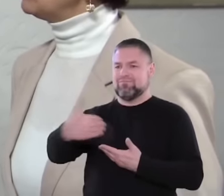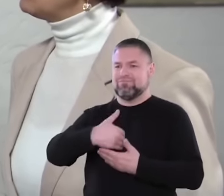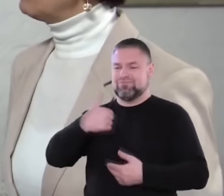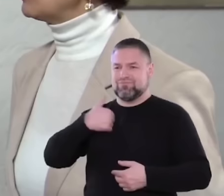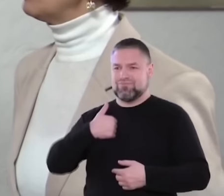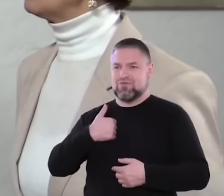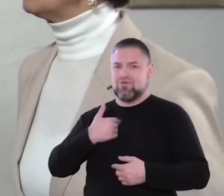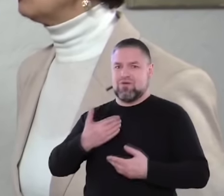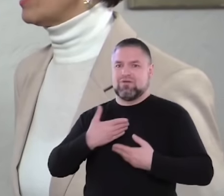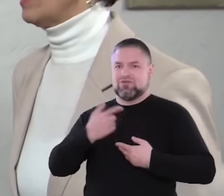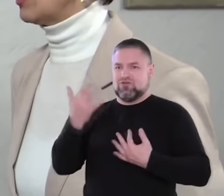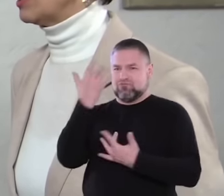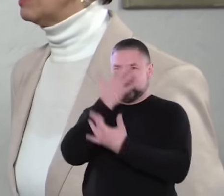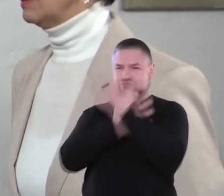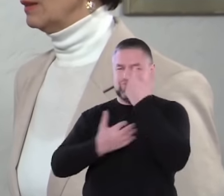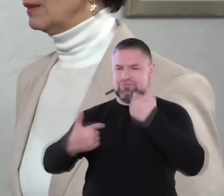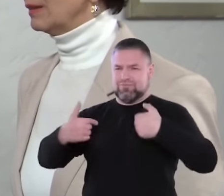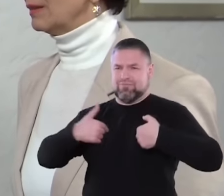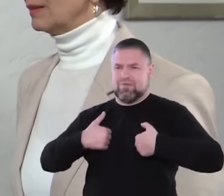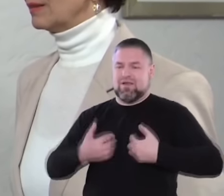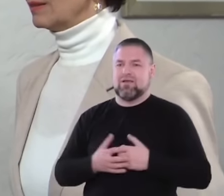i uświadomiła mi, że mnie oszukujesz.